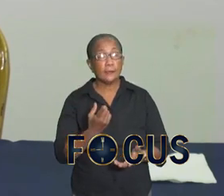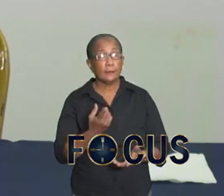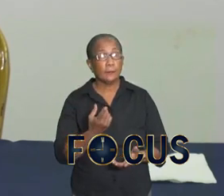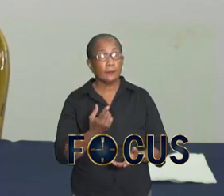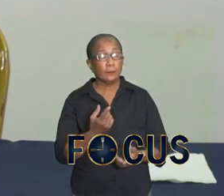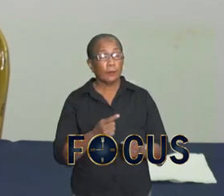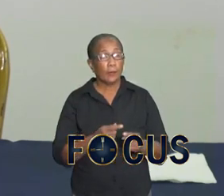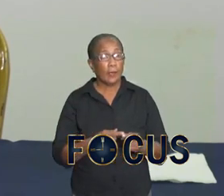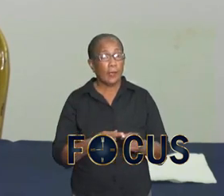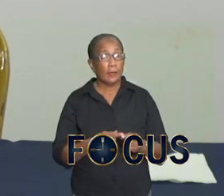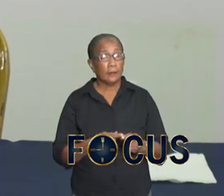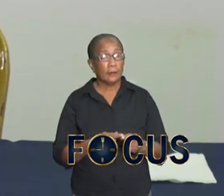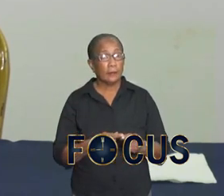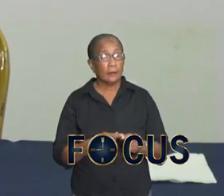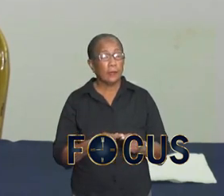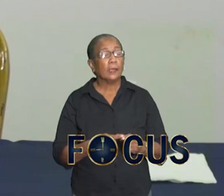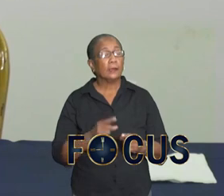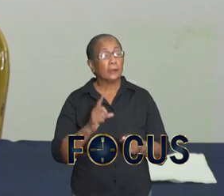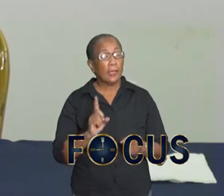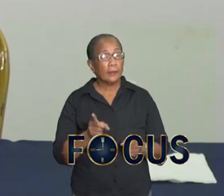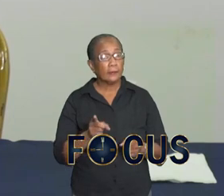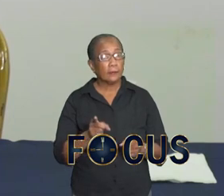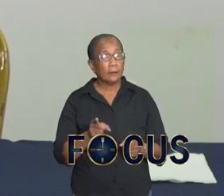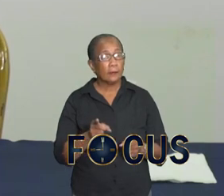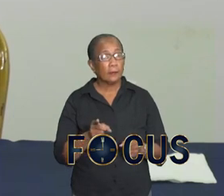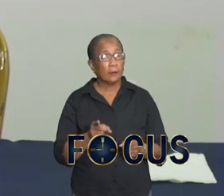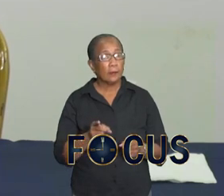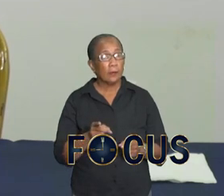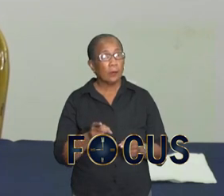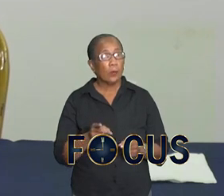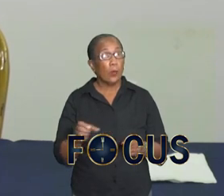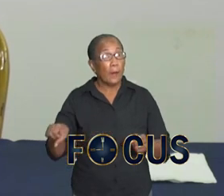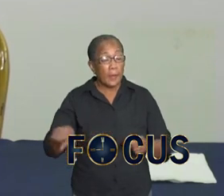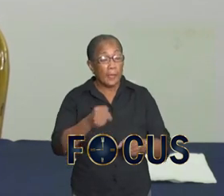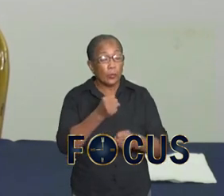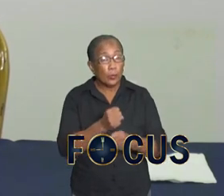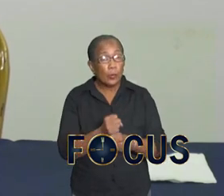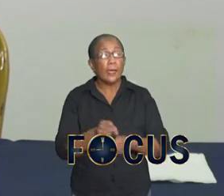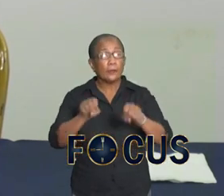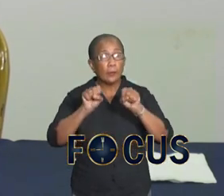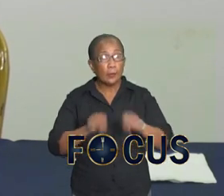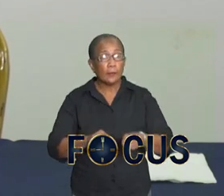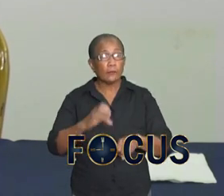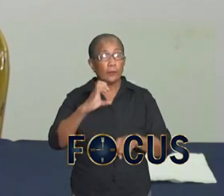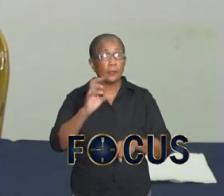En dat we dus ons eigenlijk voegen achter de besluiten van de CDC,